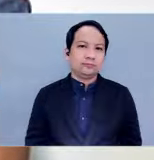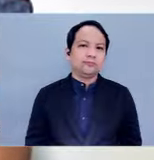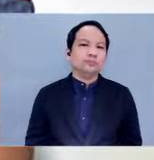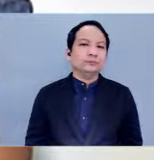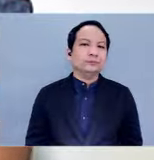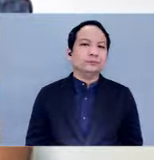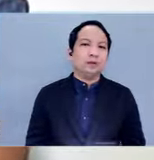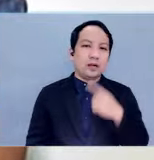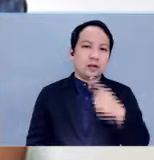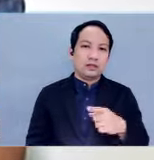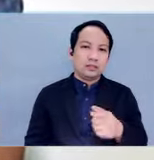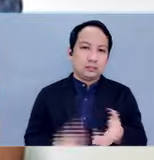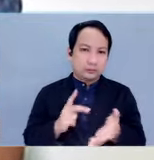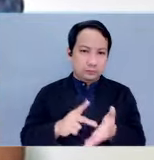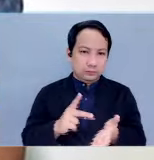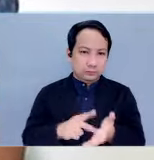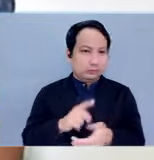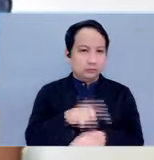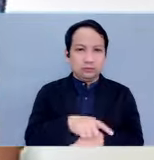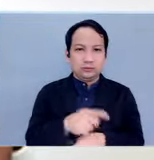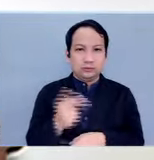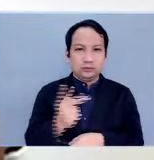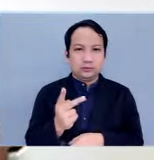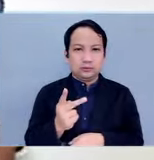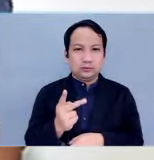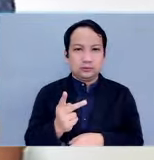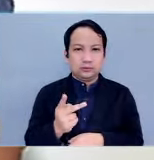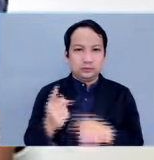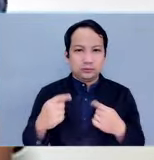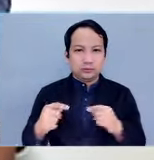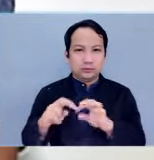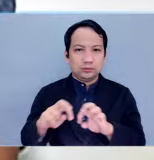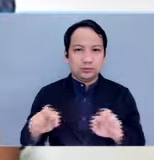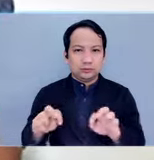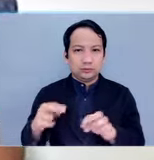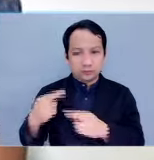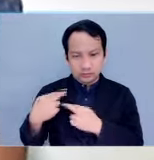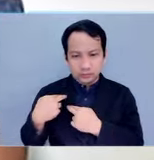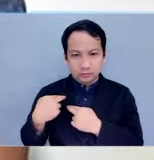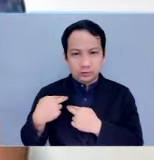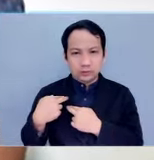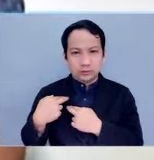Very annoying na while they were conducting their duty. So,